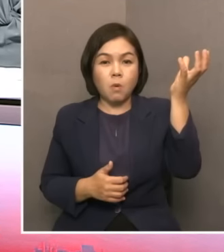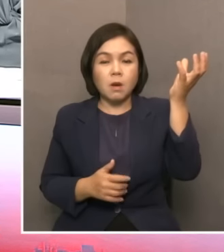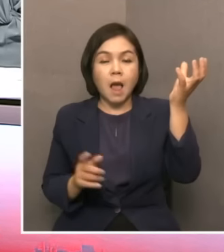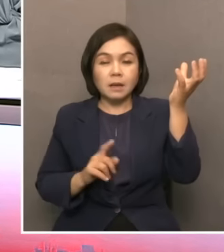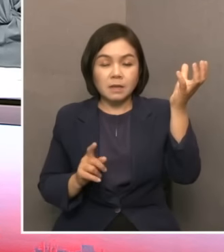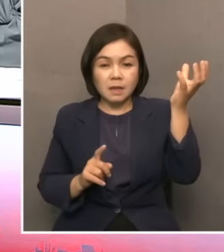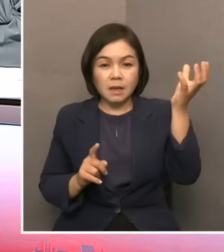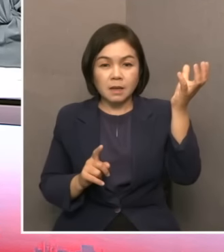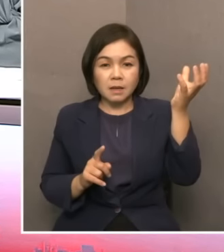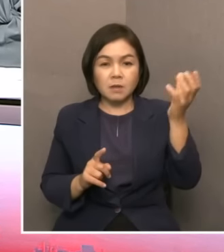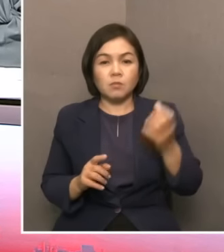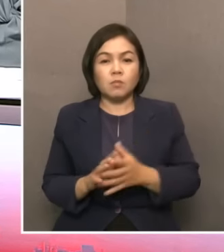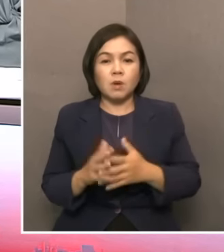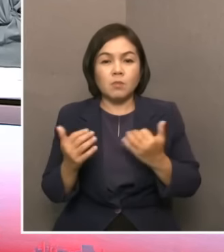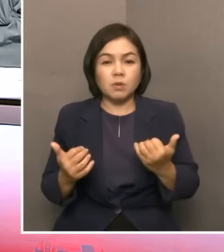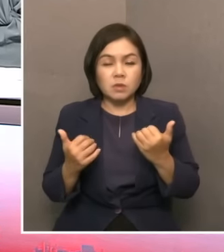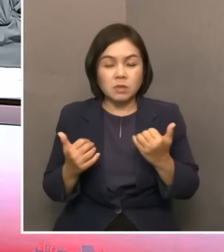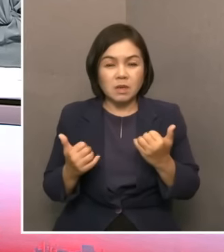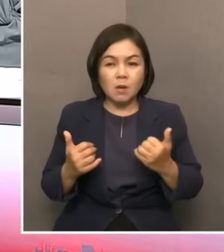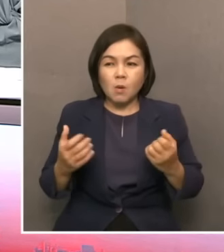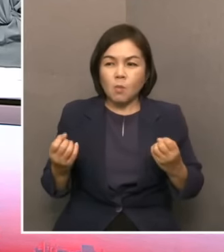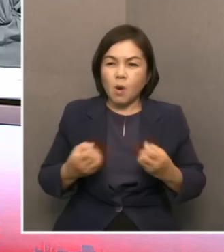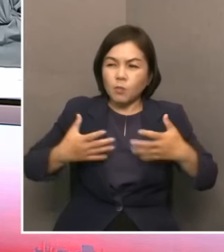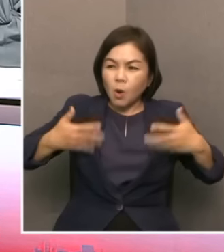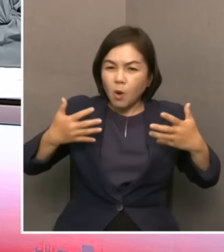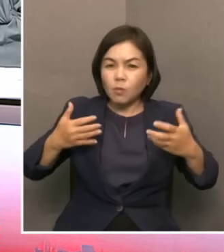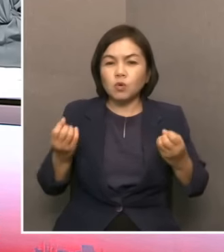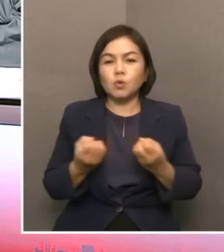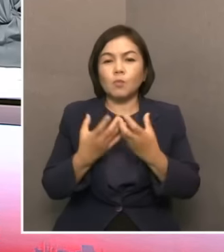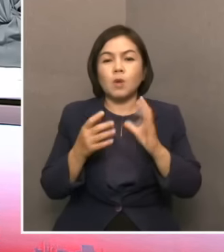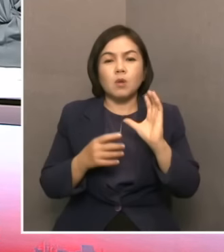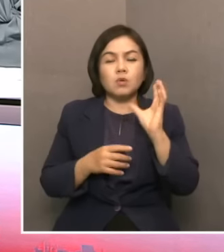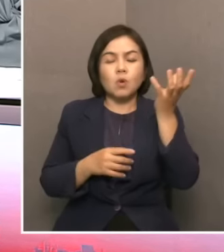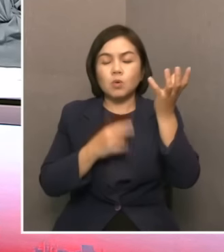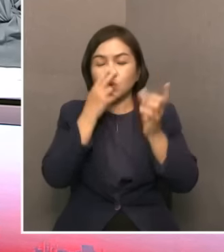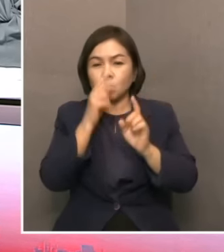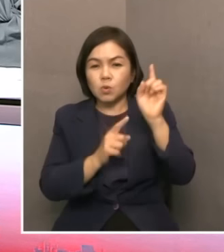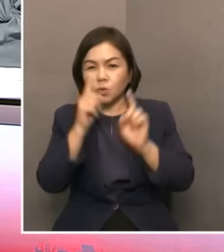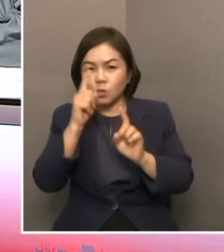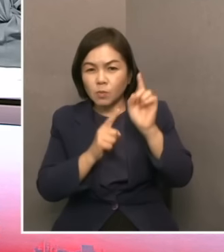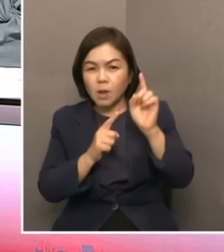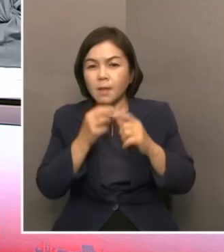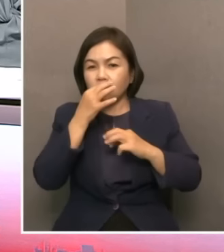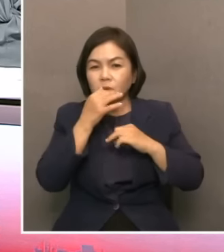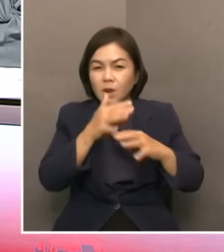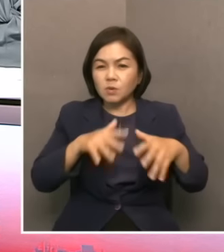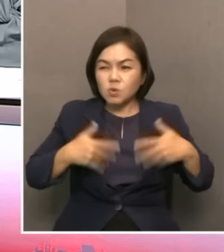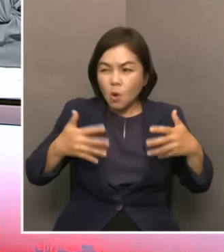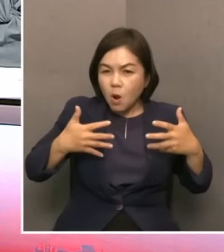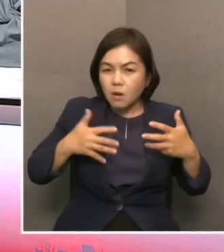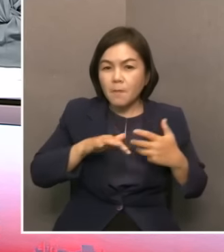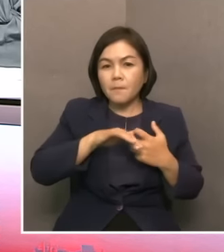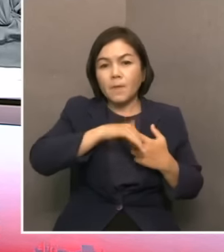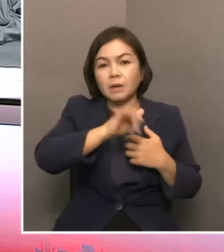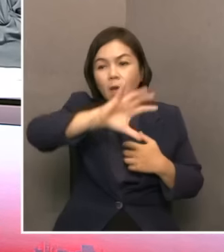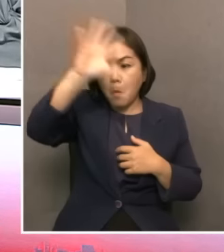ของภาวะเอลนิโยเป็นลานิญาแล้วค่ะนักวิจัยที่สหรัฐอเมริกาก็คาดการณ์นะคะว่าจากเรื่องของน้ำทะเลที่อุ่นเนี่ยจะทำให้มีเฮอริเคนนั้น